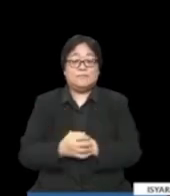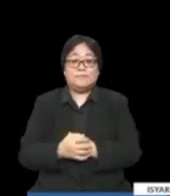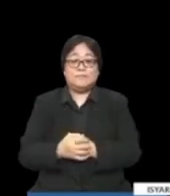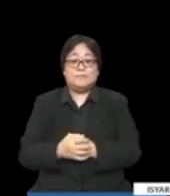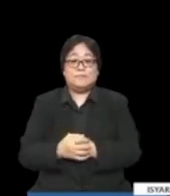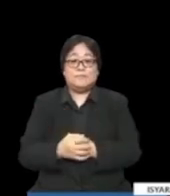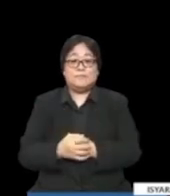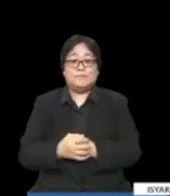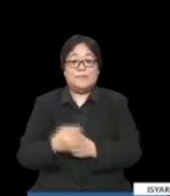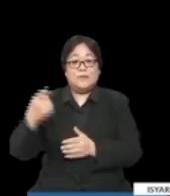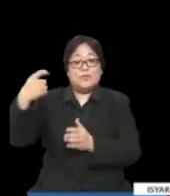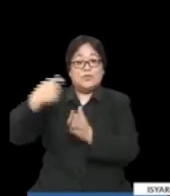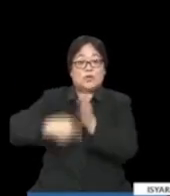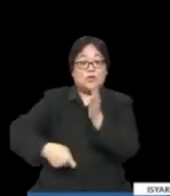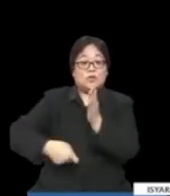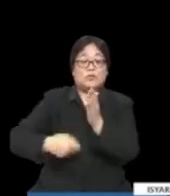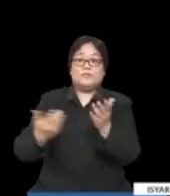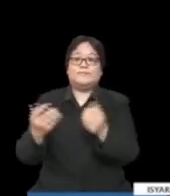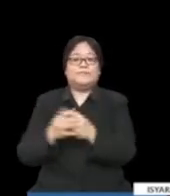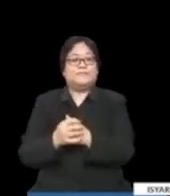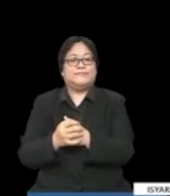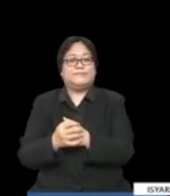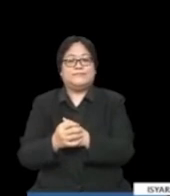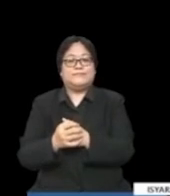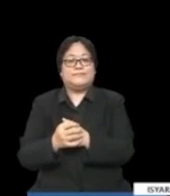satu charge ataupun satu